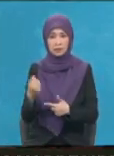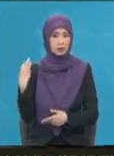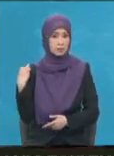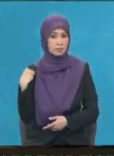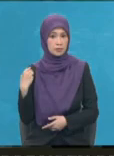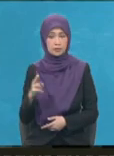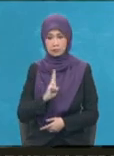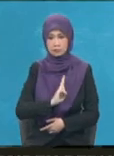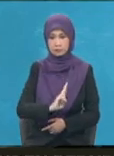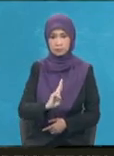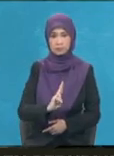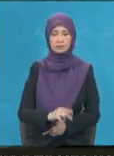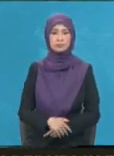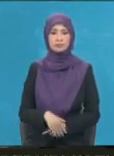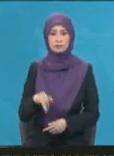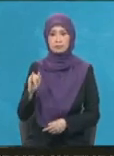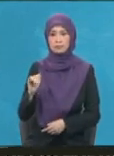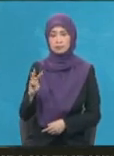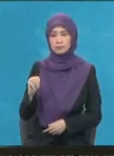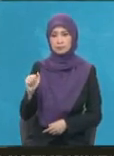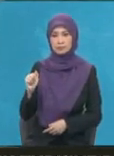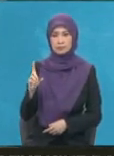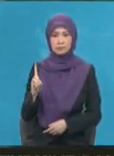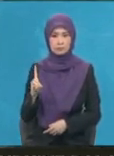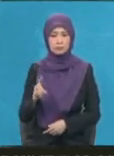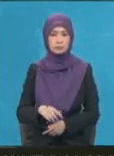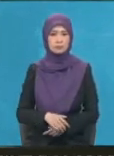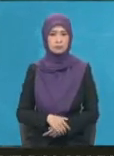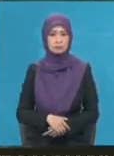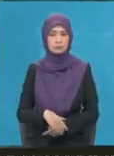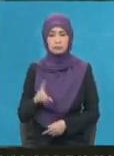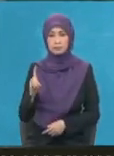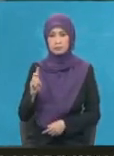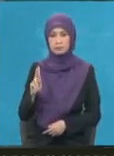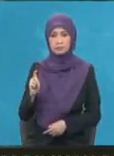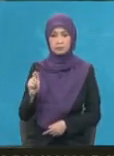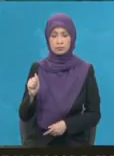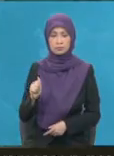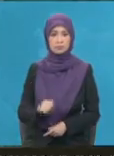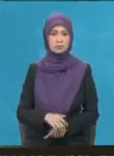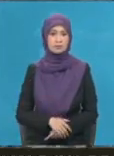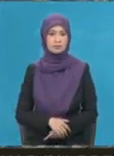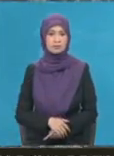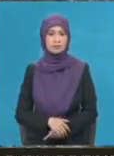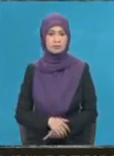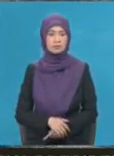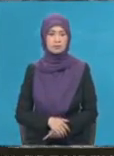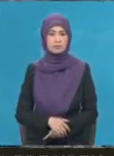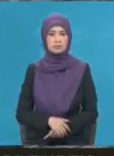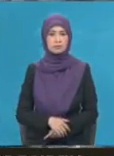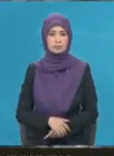Tuhan yang terutama Eman bin Abdul Aziz al-muhanah terbesar istimewa dan mutlak Arab Saudi ke negara Brunei